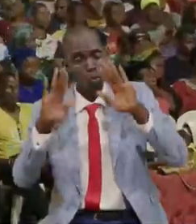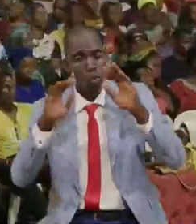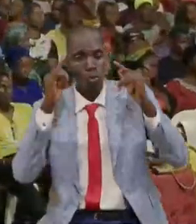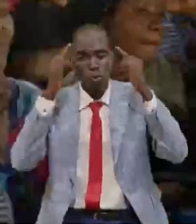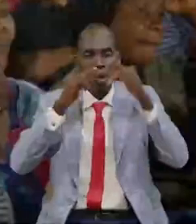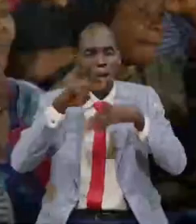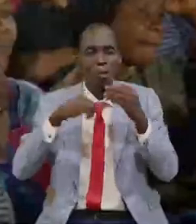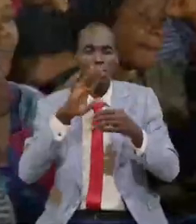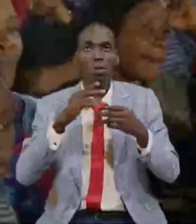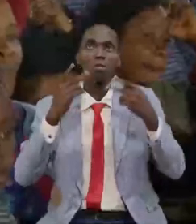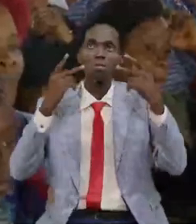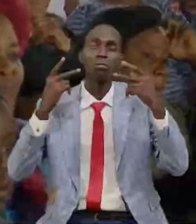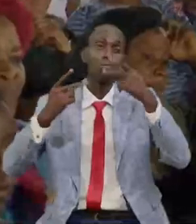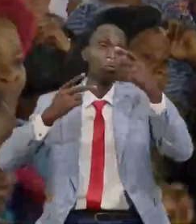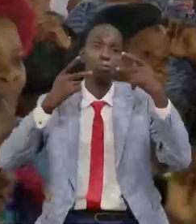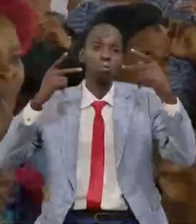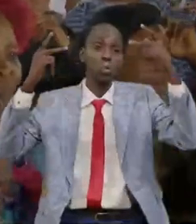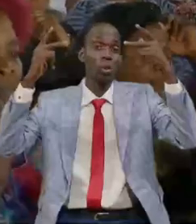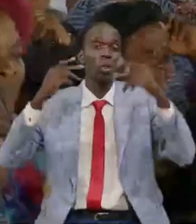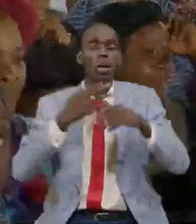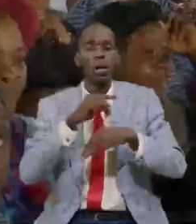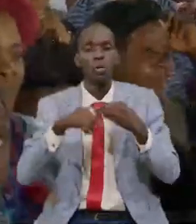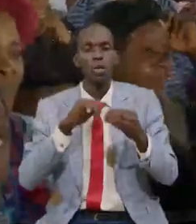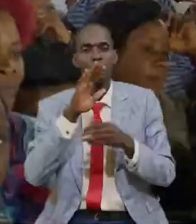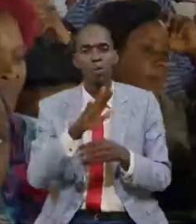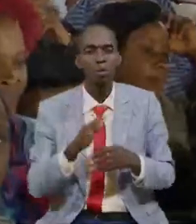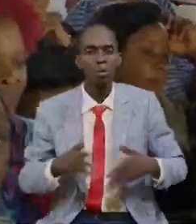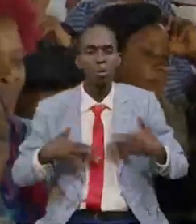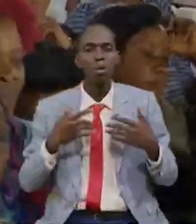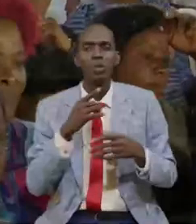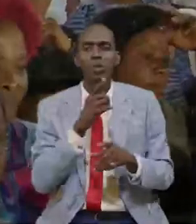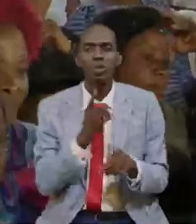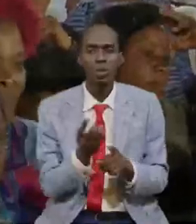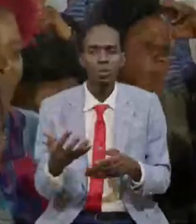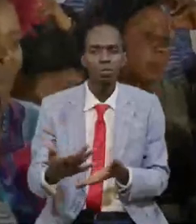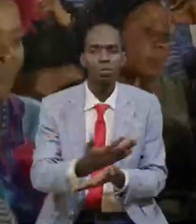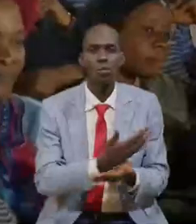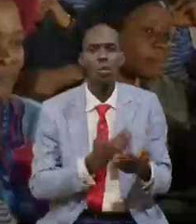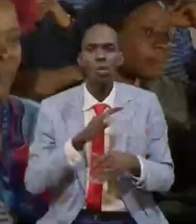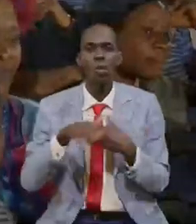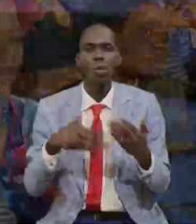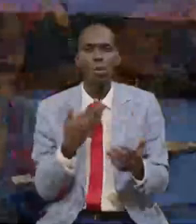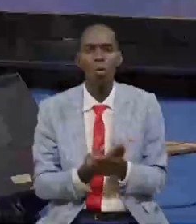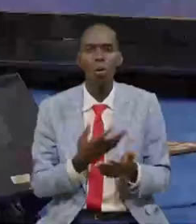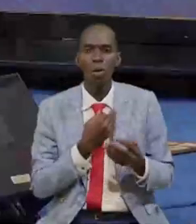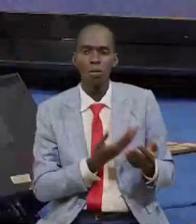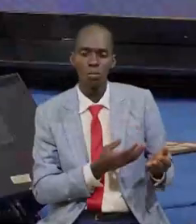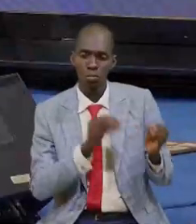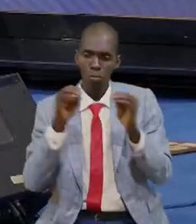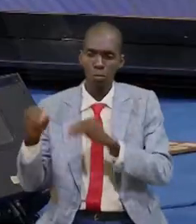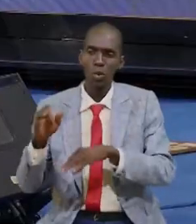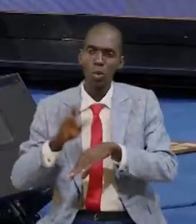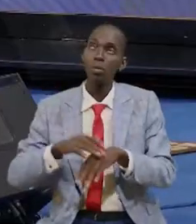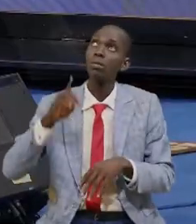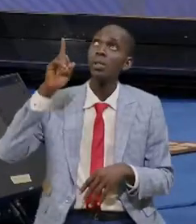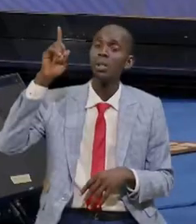au sujet de votre promotion, tout ce que vous avez, vous vous déchargez de tout cela sur lui. Vous êtes